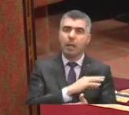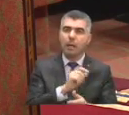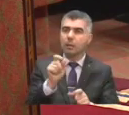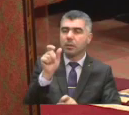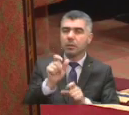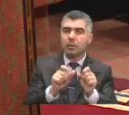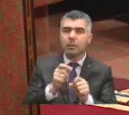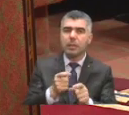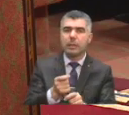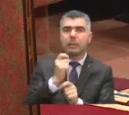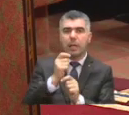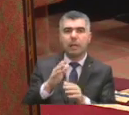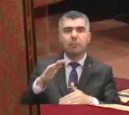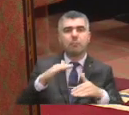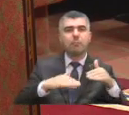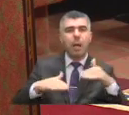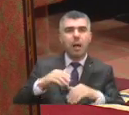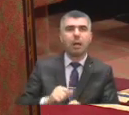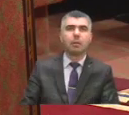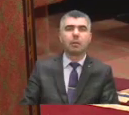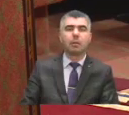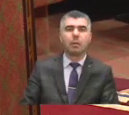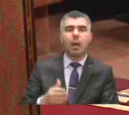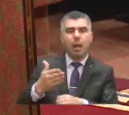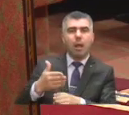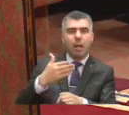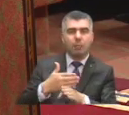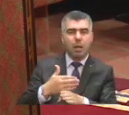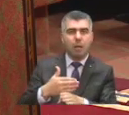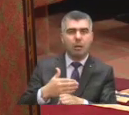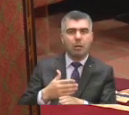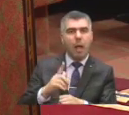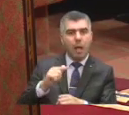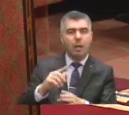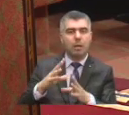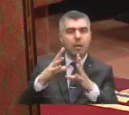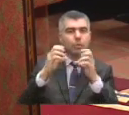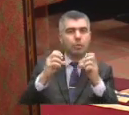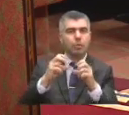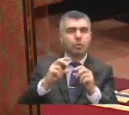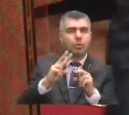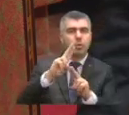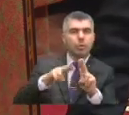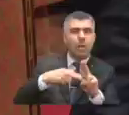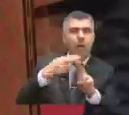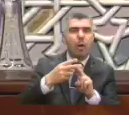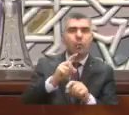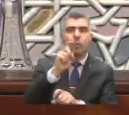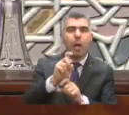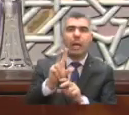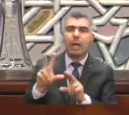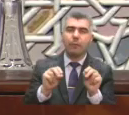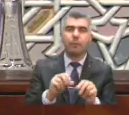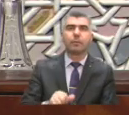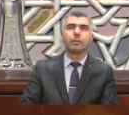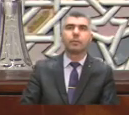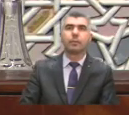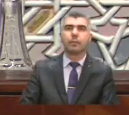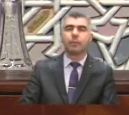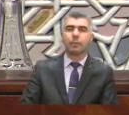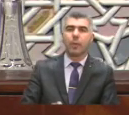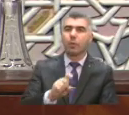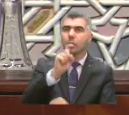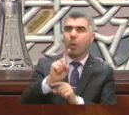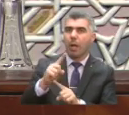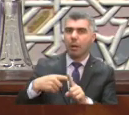الصيد البحري. وكان سبق لي باش يعني جاوبنا على السؤال المماثل. تعقيب السيد نائب.